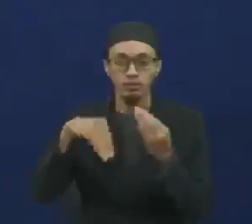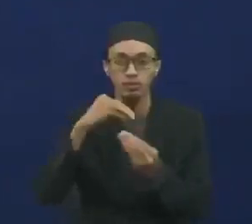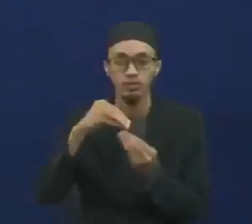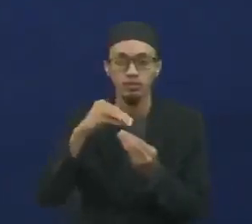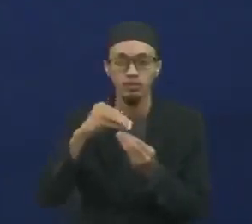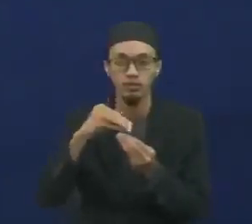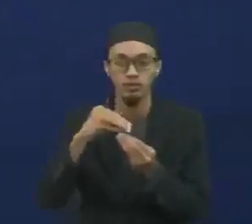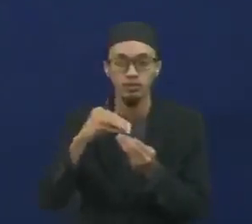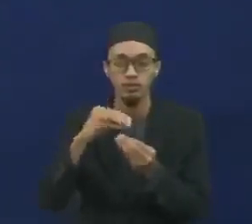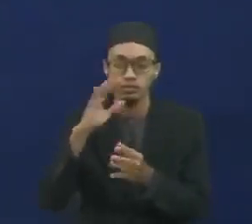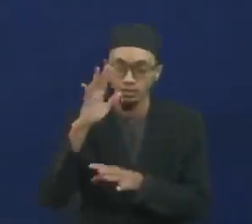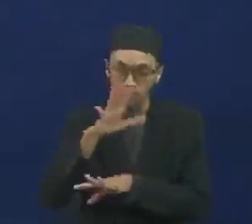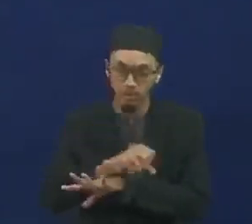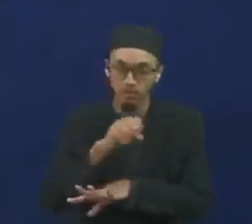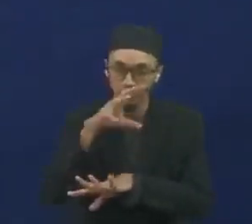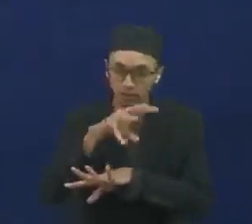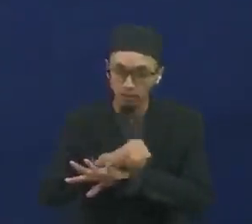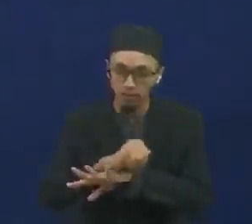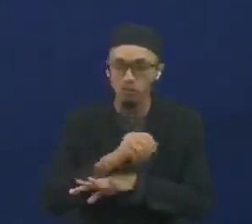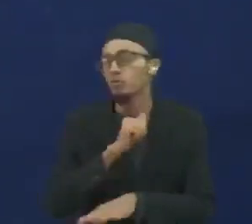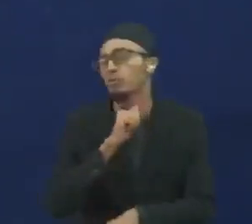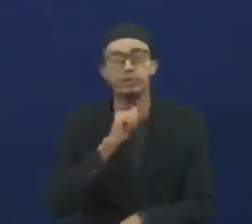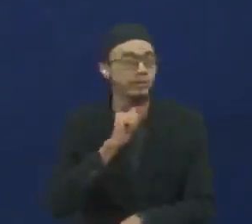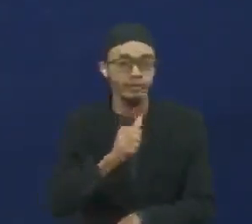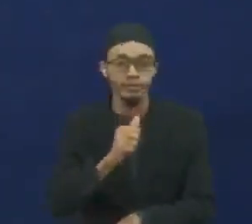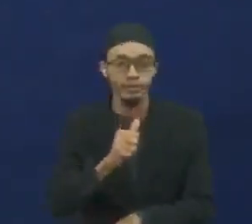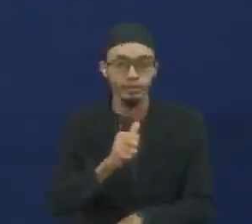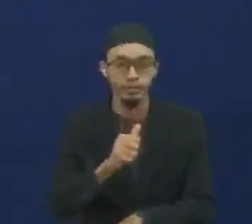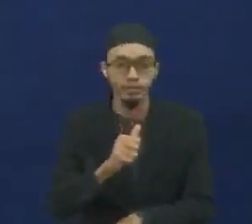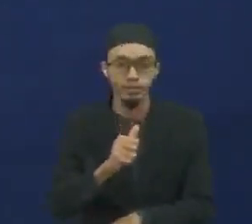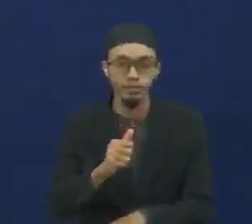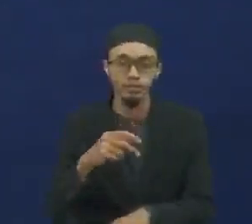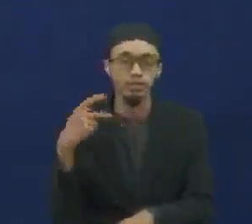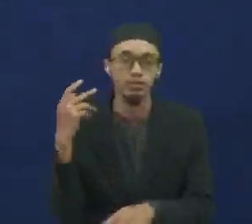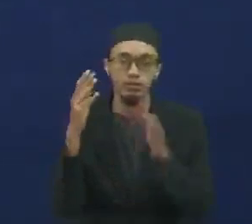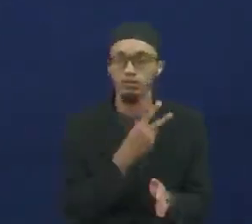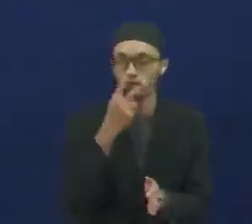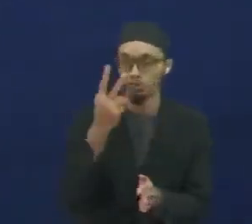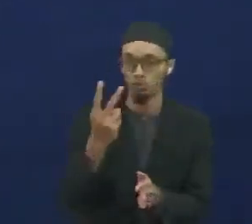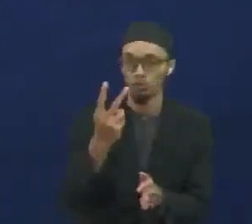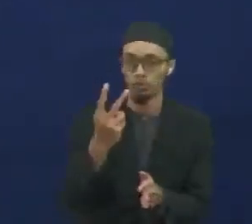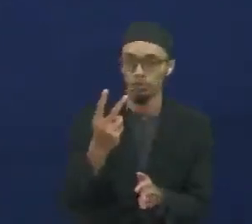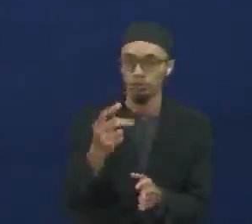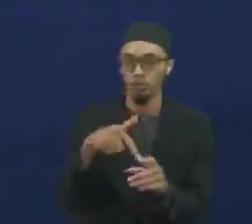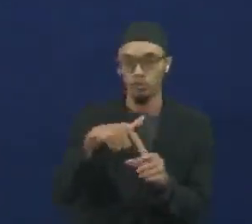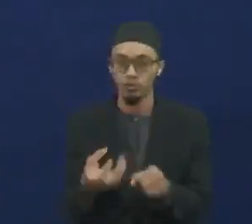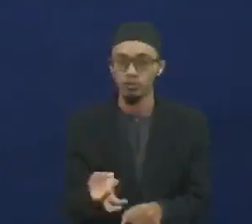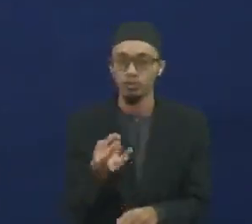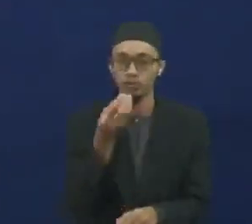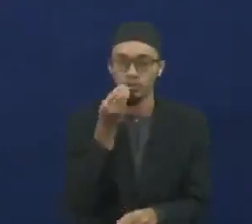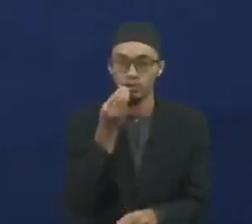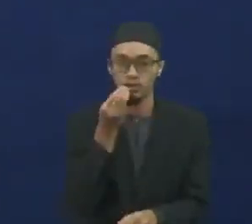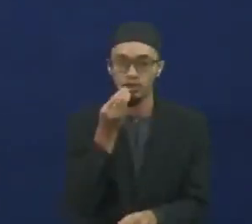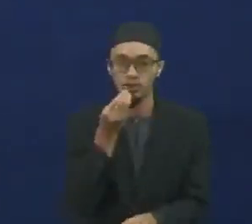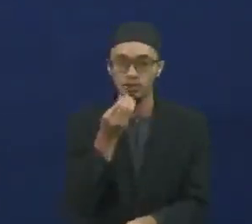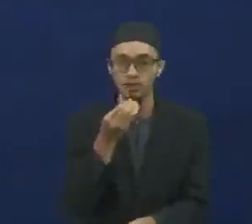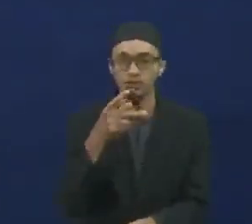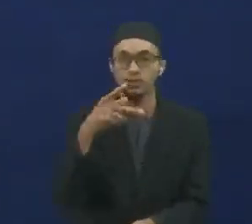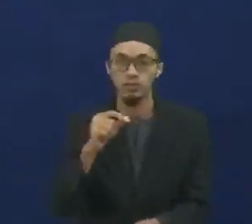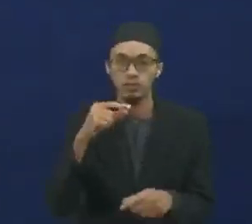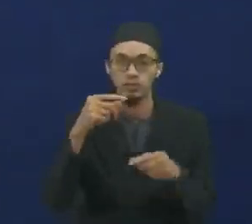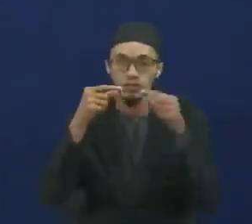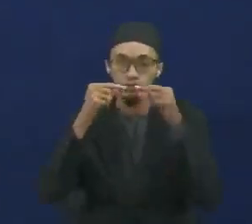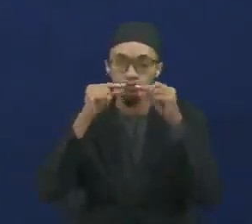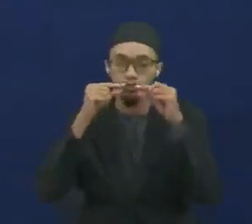orang kita tertarik bila tengok makan kurma, subhanallah, ada nampak macam huruf Allah kat situ kan. Biji kurma tu tak buang dah, simpan, ini karamat